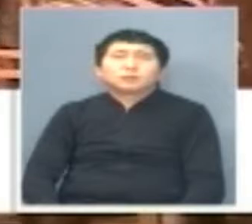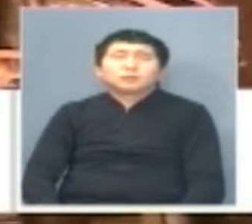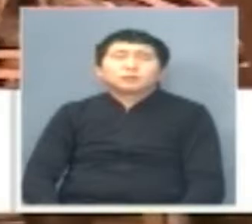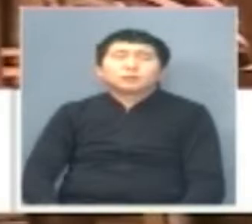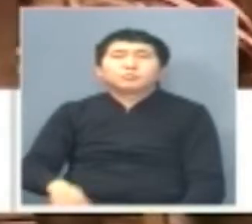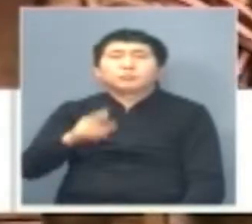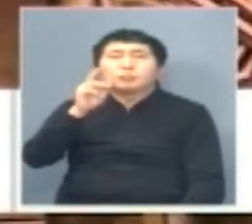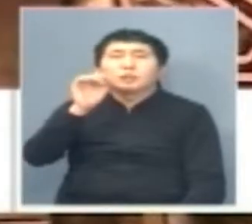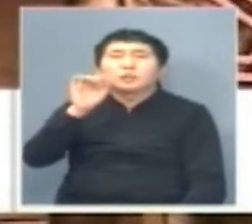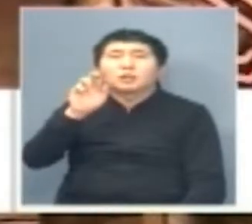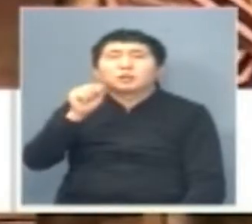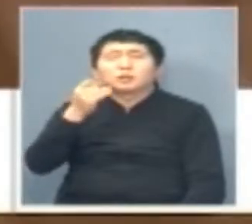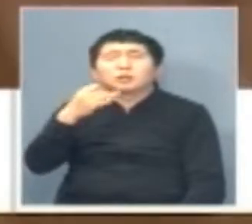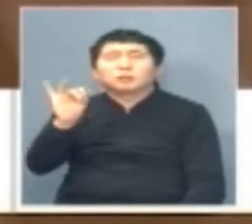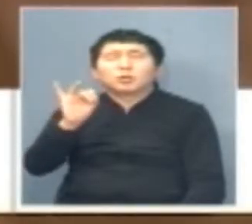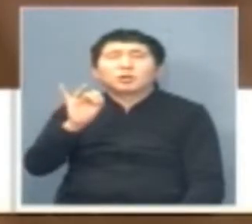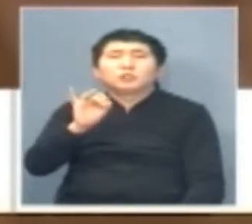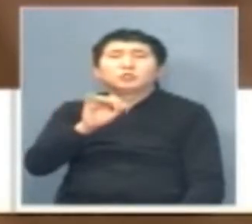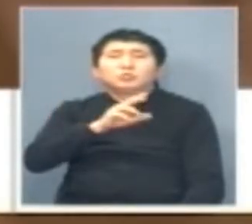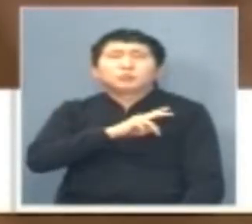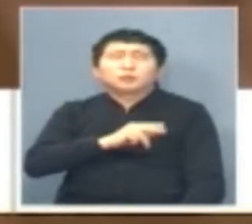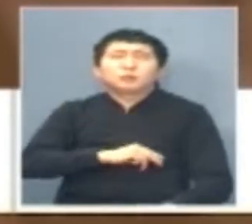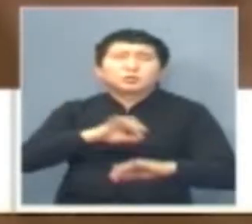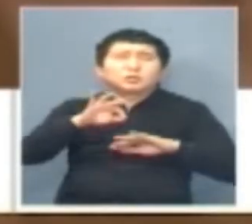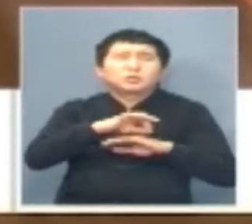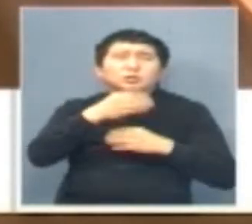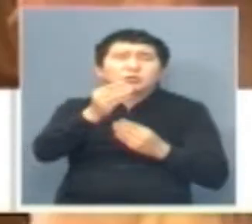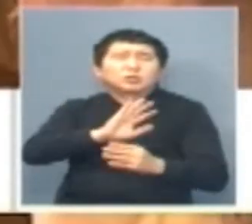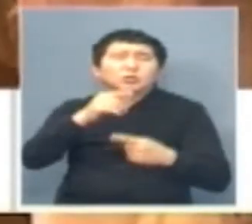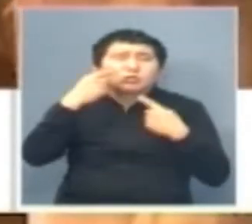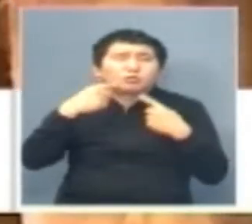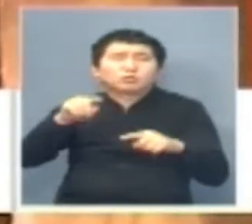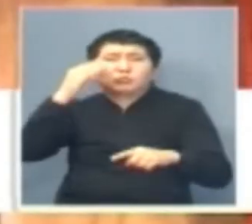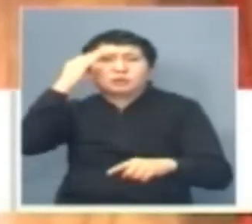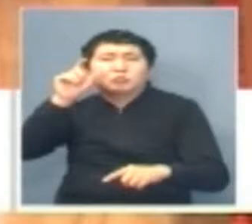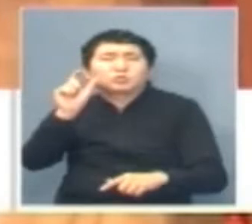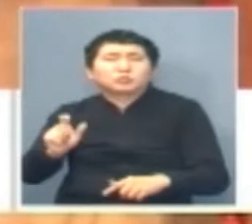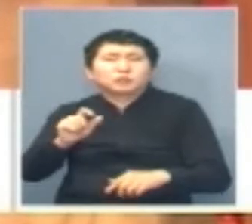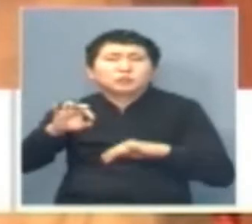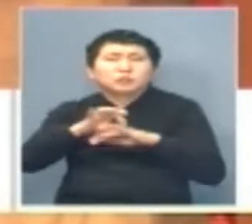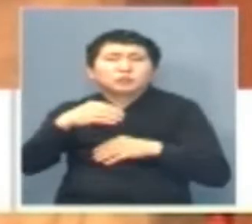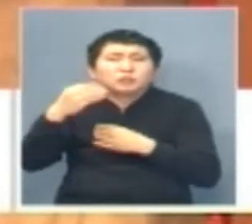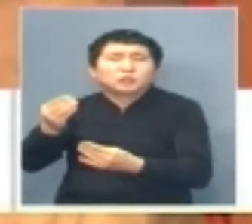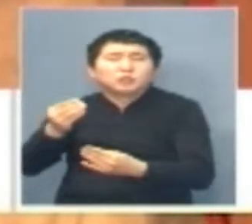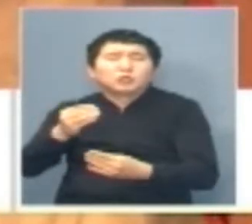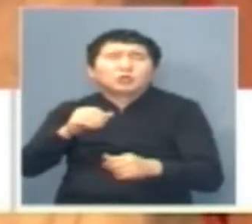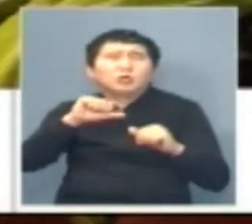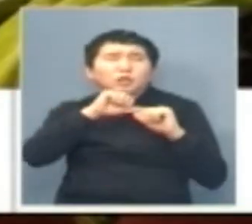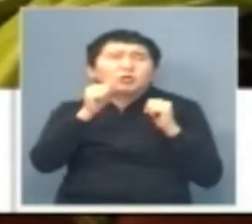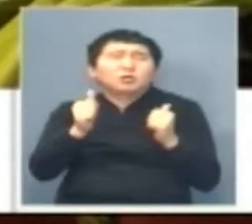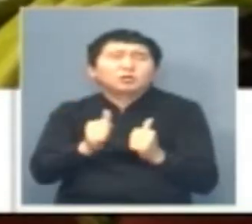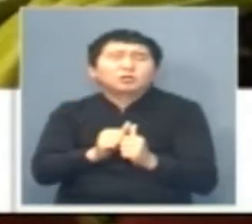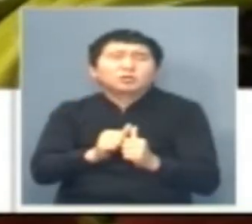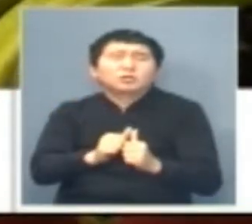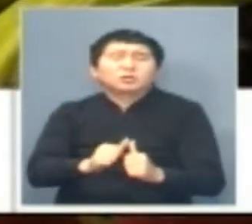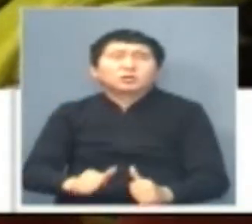Қарабай жетім ұлға қызын бергісі келмей, Қодарға қоспақшы болады. Шығарма қос ғашықтың тастай берік махаббатының Қодар бейнесіндегі зұлымдыққа